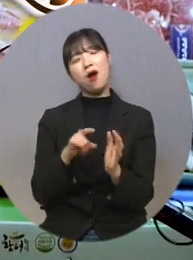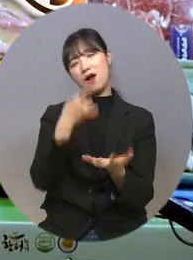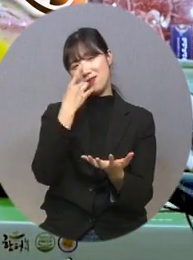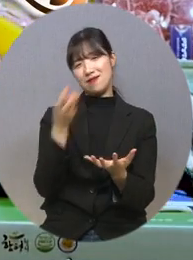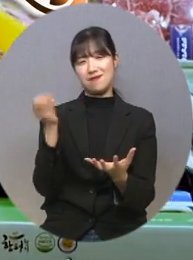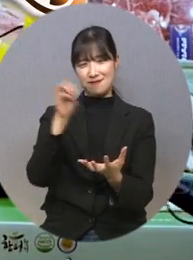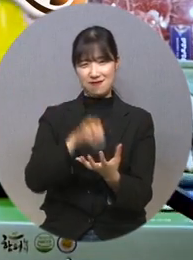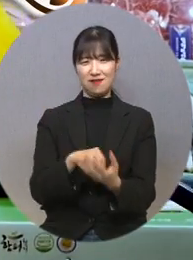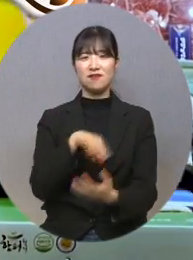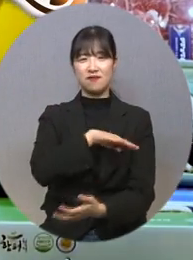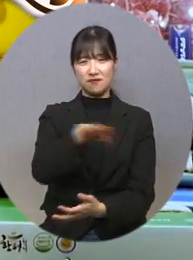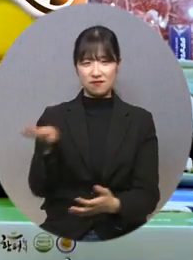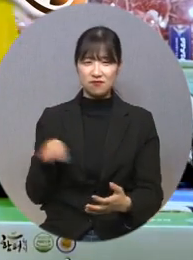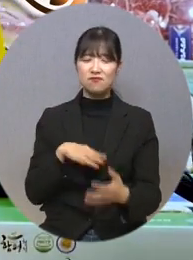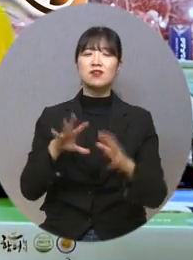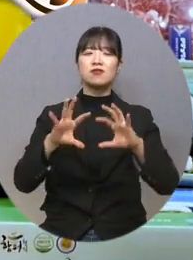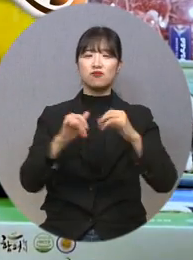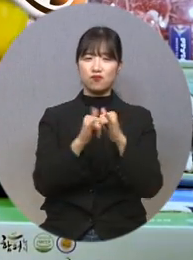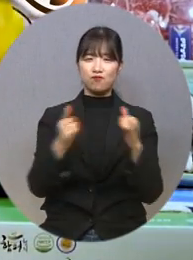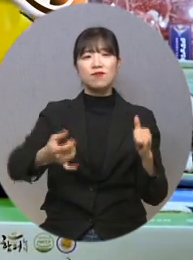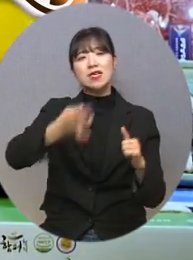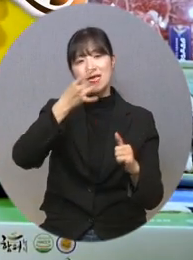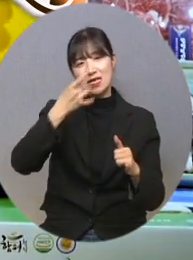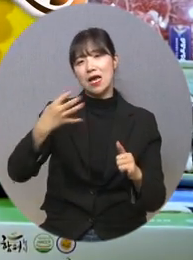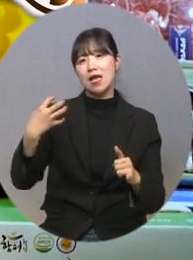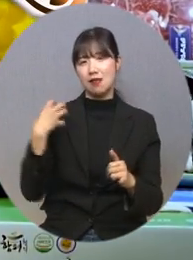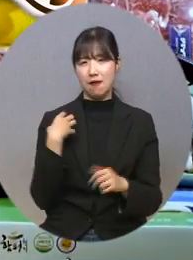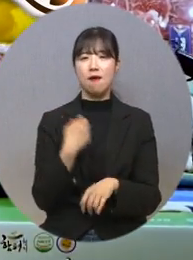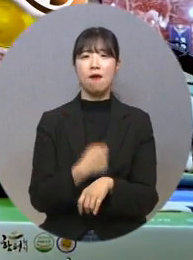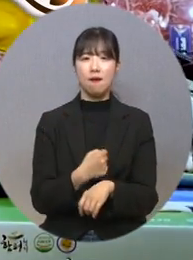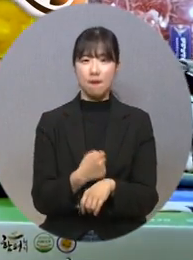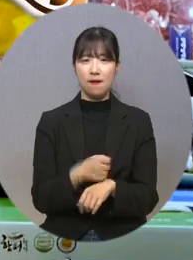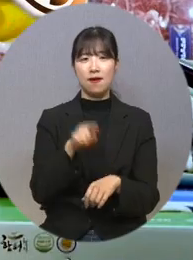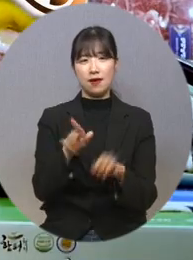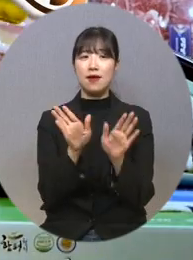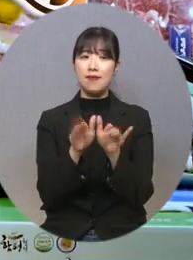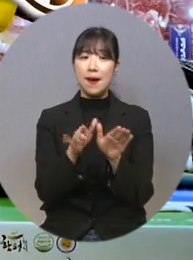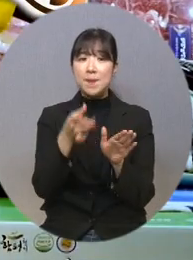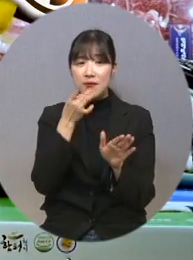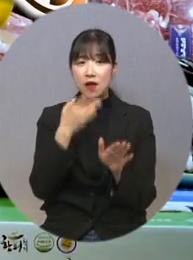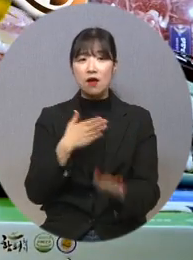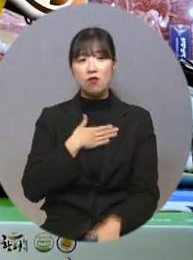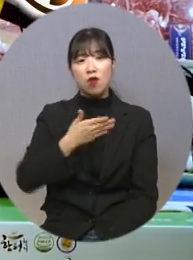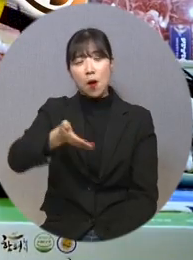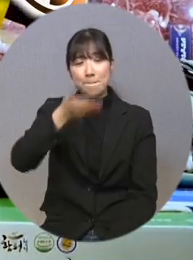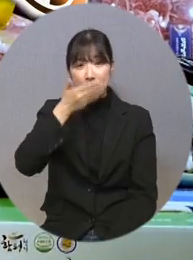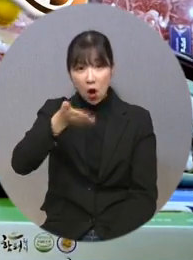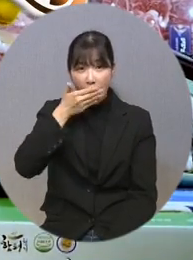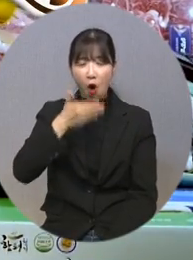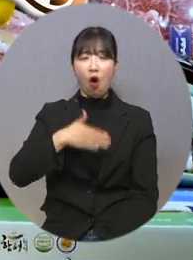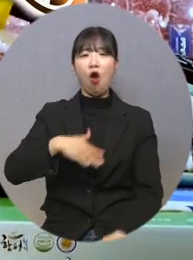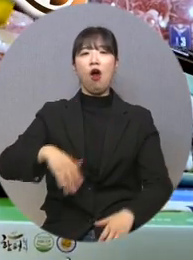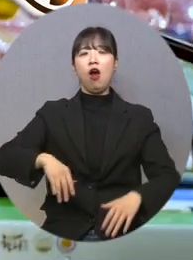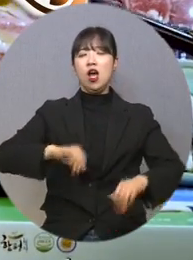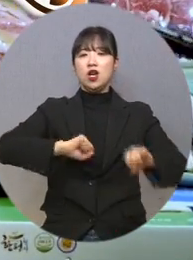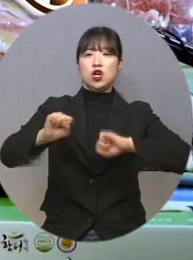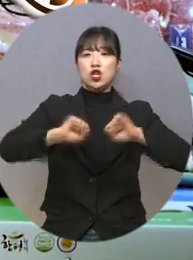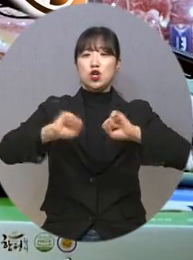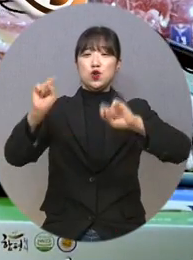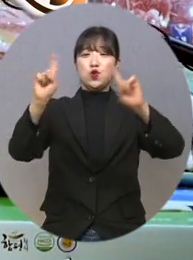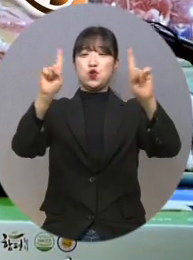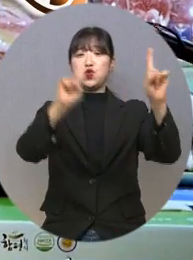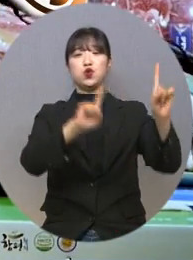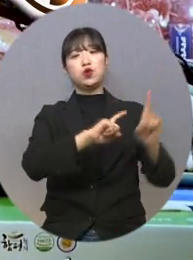저희들은 우리 국민의 식량을 책임지고 있고 이 나비 쌀은 저희들이 먹기만 먹으면 막